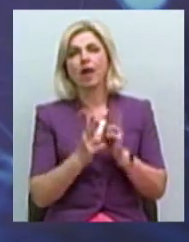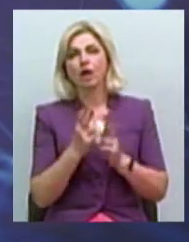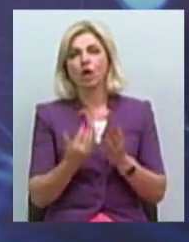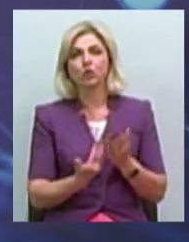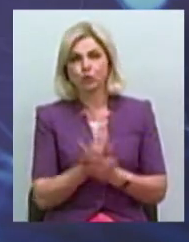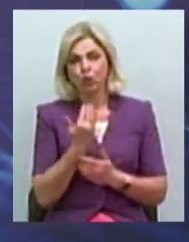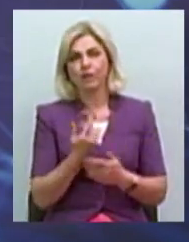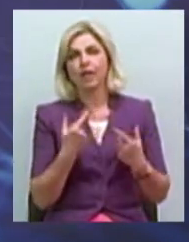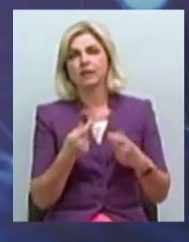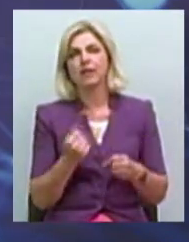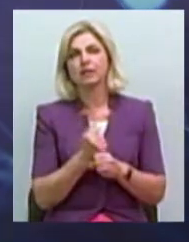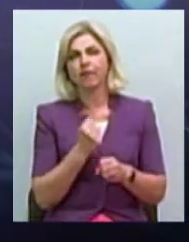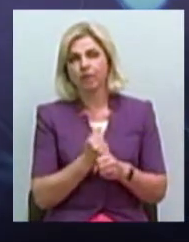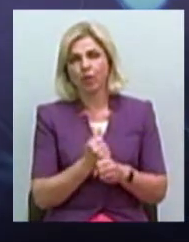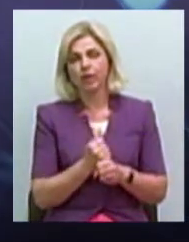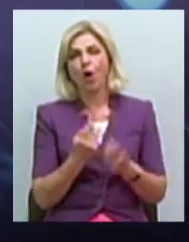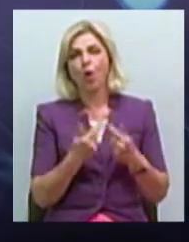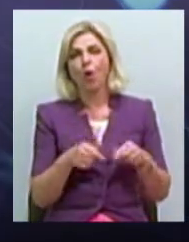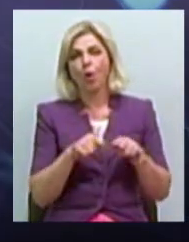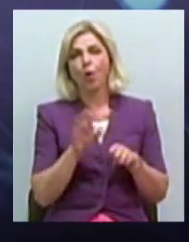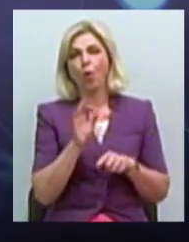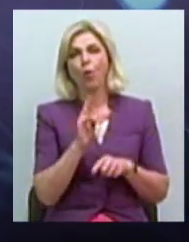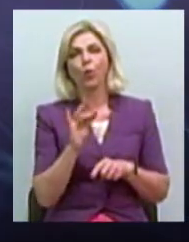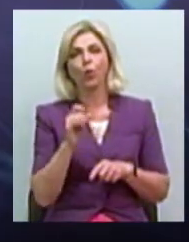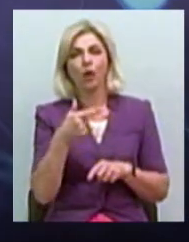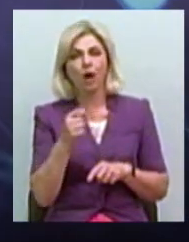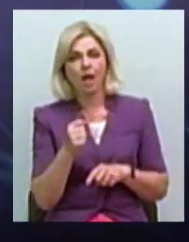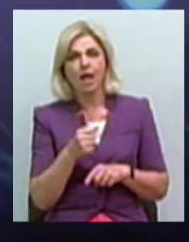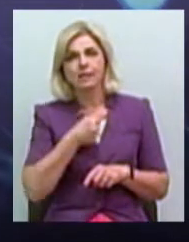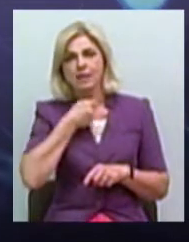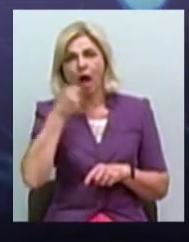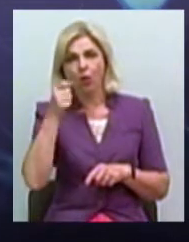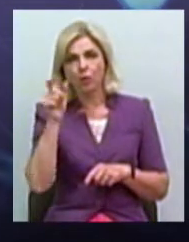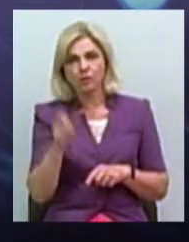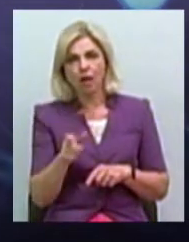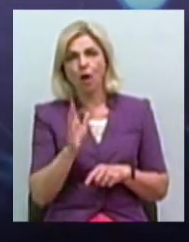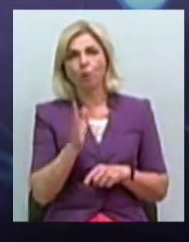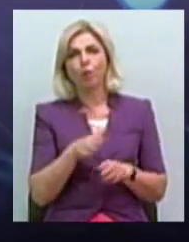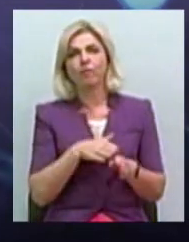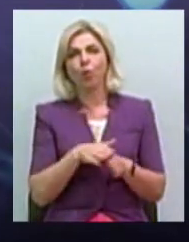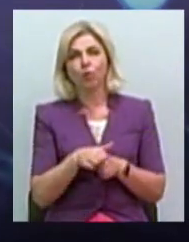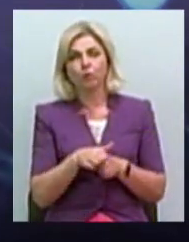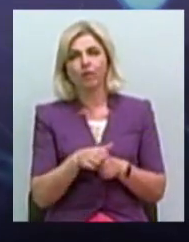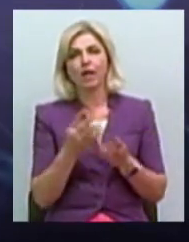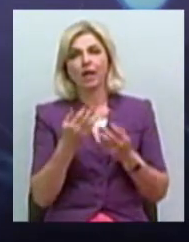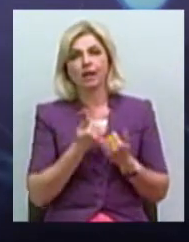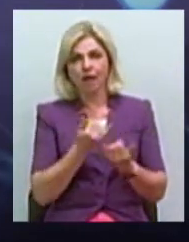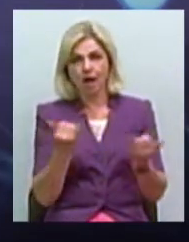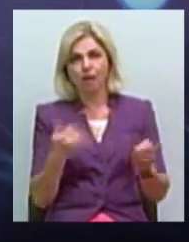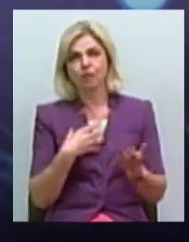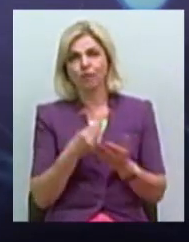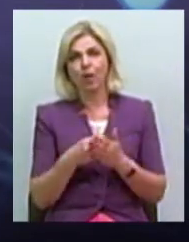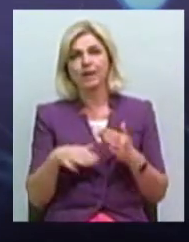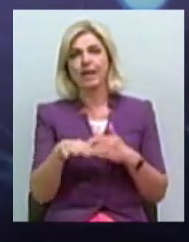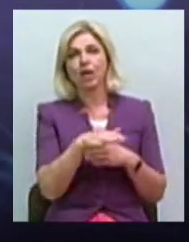де створені будуть старостинські округи, староста якраз і буде виконувати для своєї